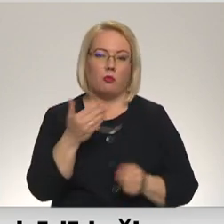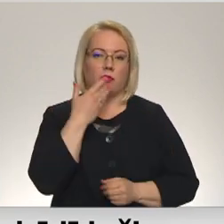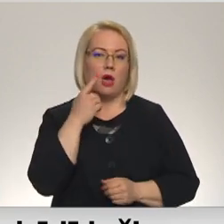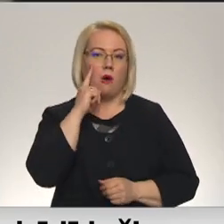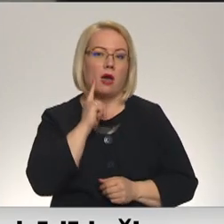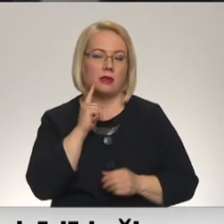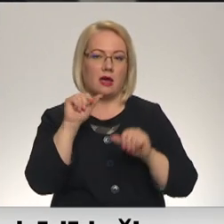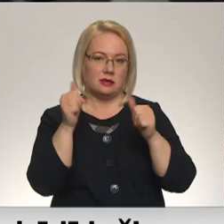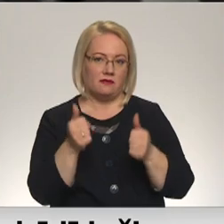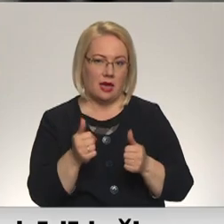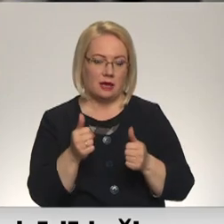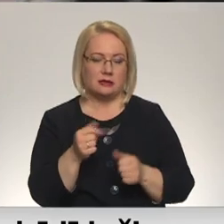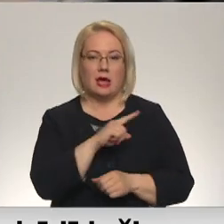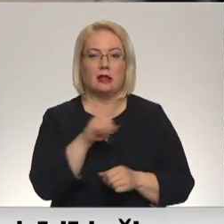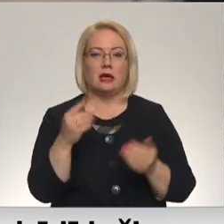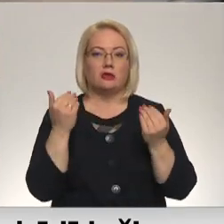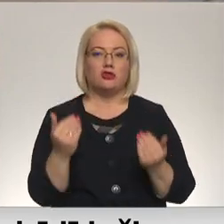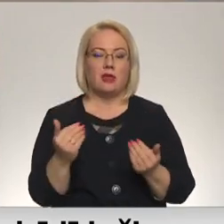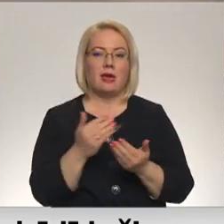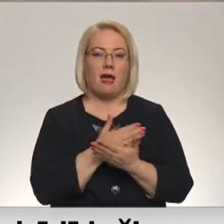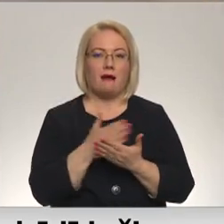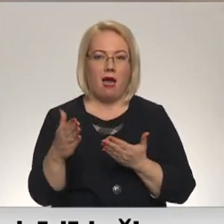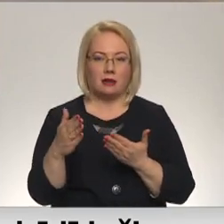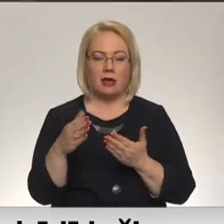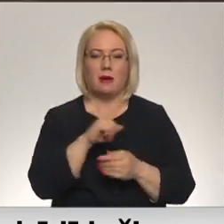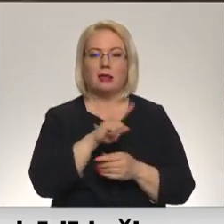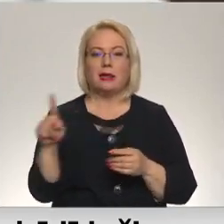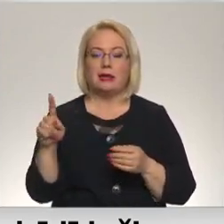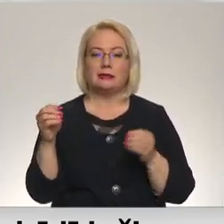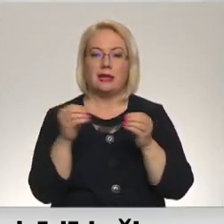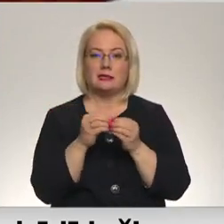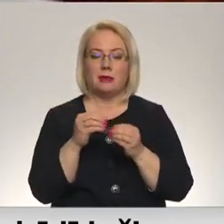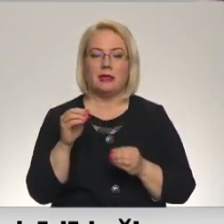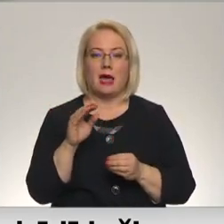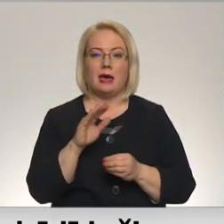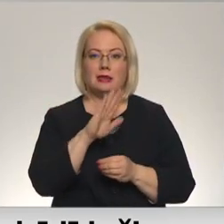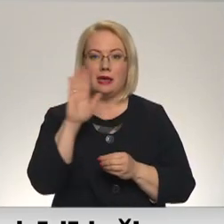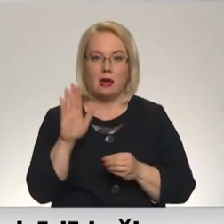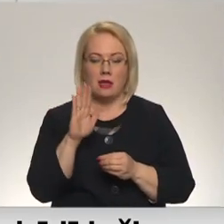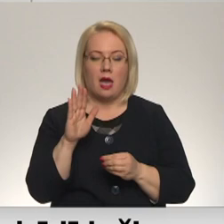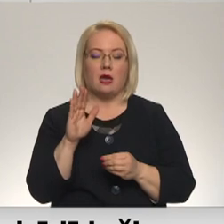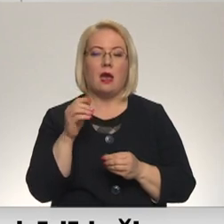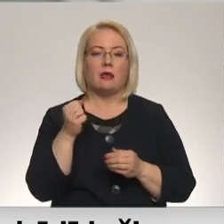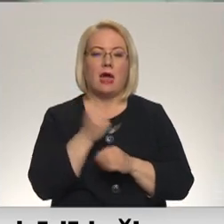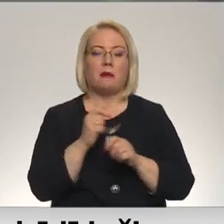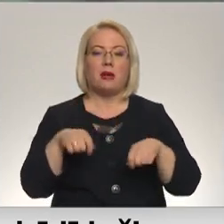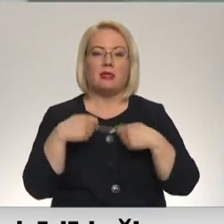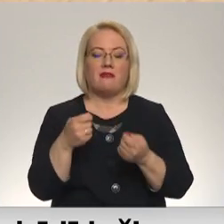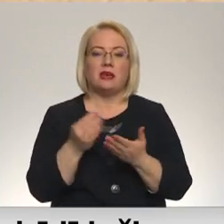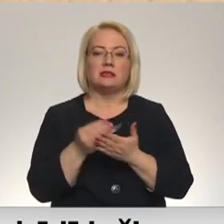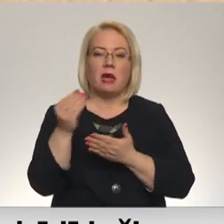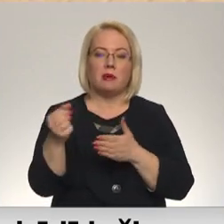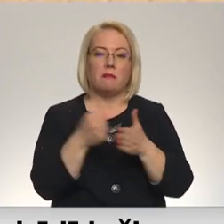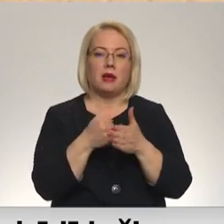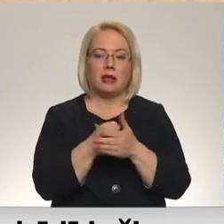ērtākais modelis, jā. Līdzinējā kārtībā līdz 10. Slimības dienai pabalstu darba devējs apmaksās vien tajos gadījumos,